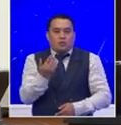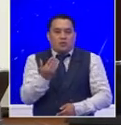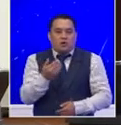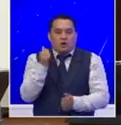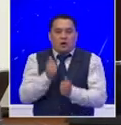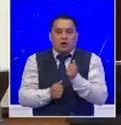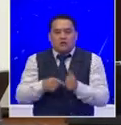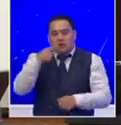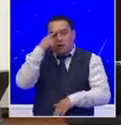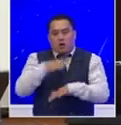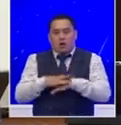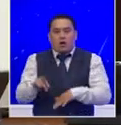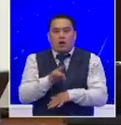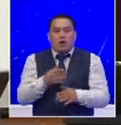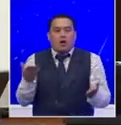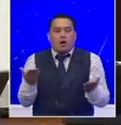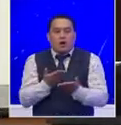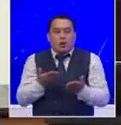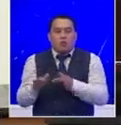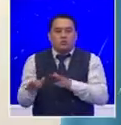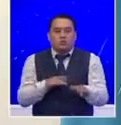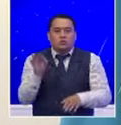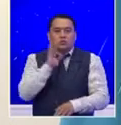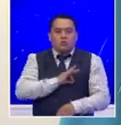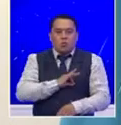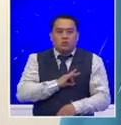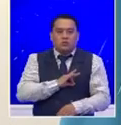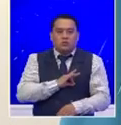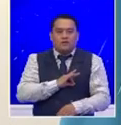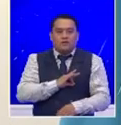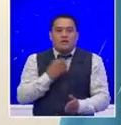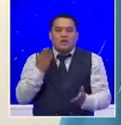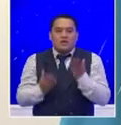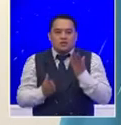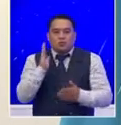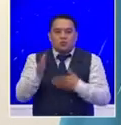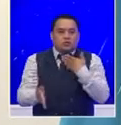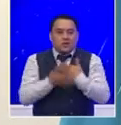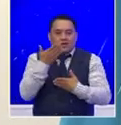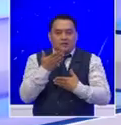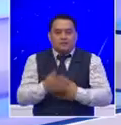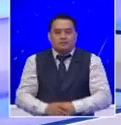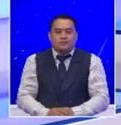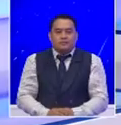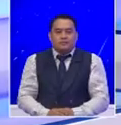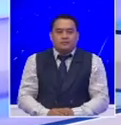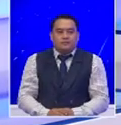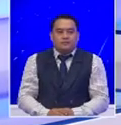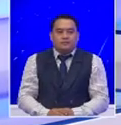Каждый аудан айтымы хандай шара колдануватсындар. Если движение болмаса, будем наказывать.